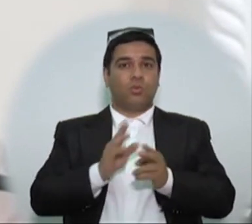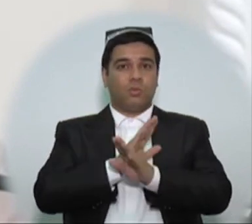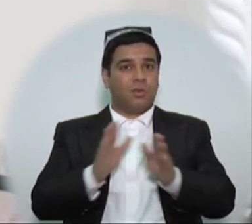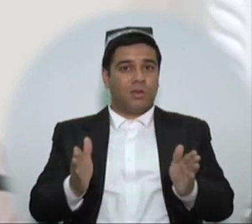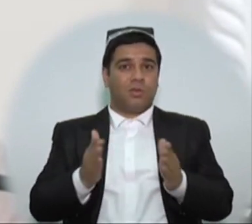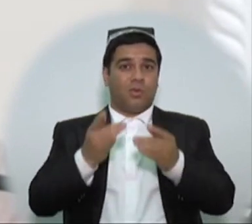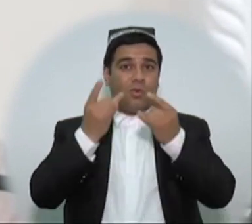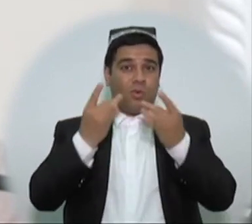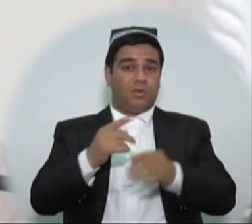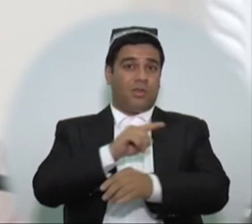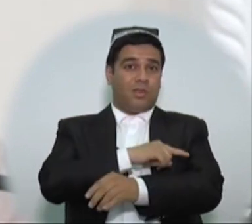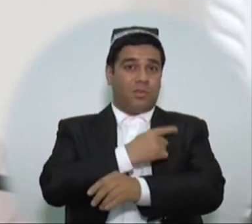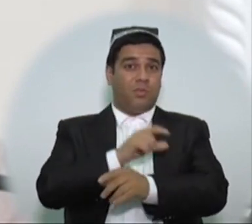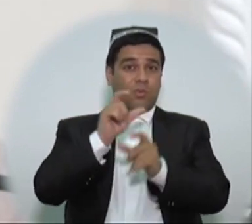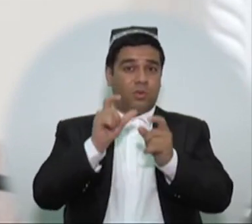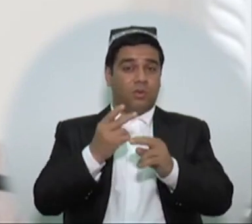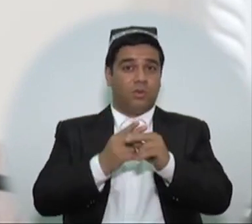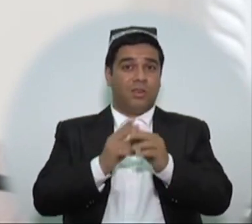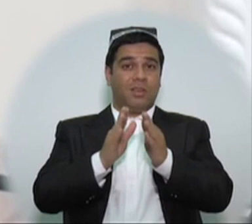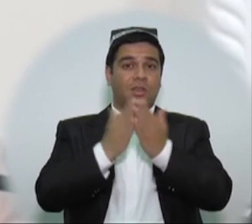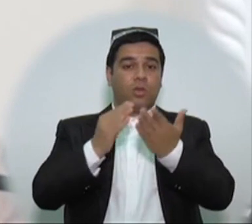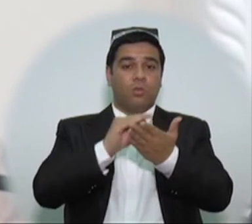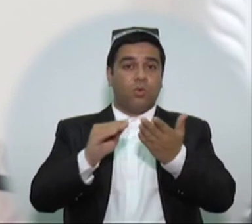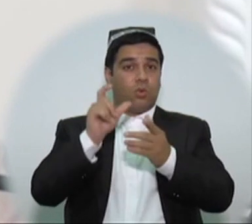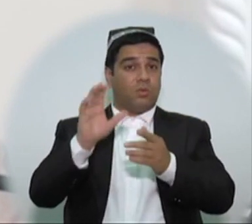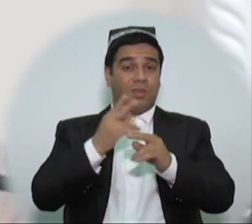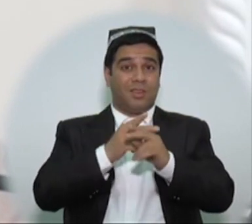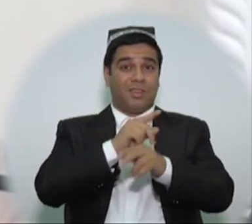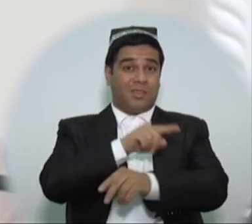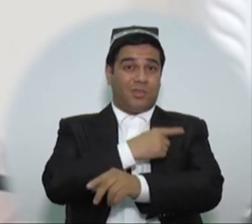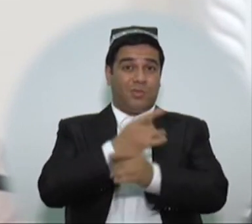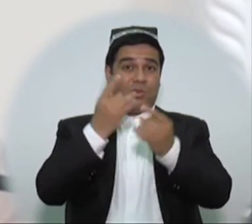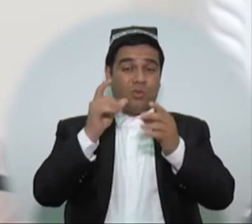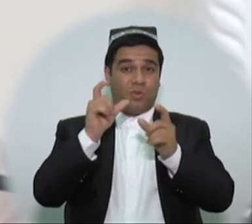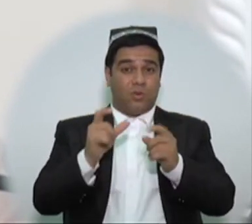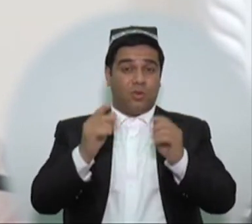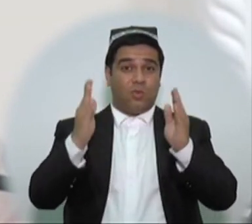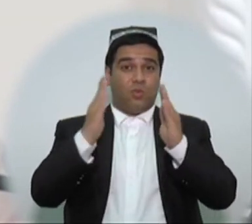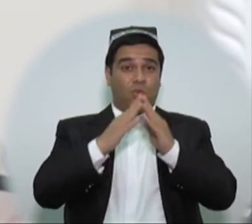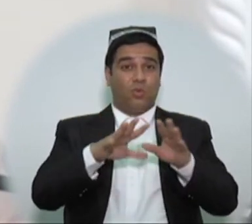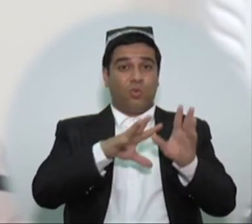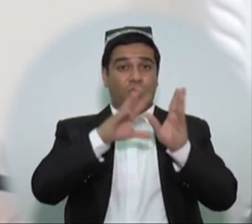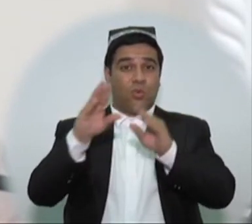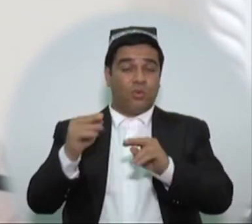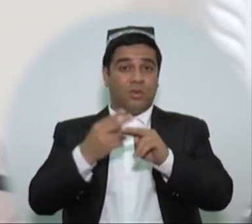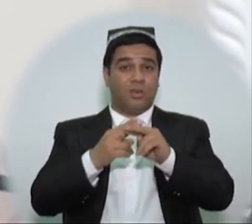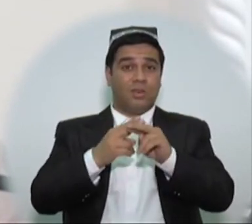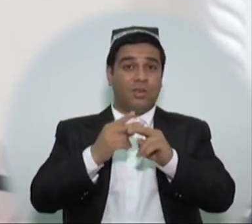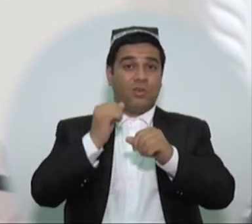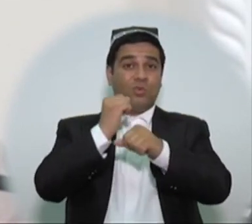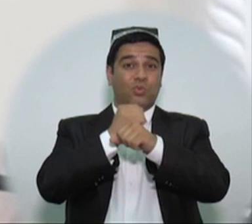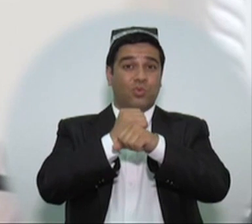o'qituvchi emas, kitob yozuvchi emas, tabib odamni uyunu koçayotganidagi yukini